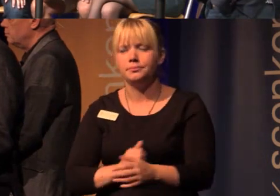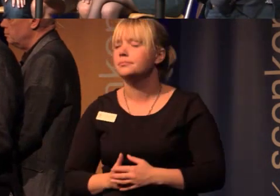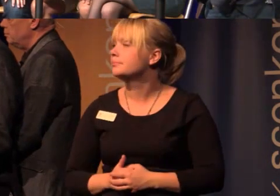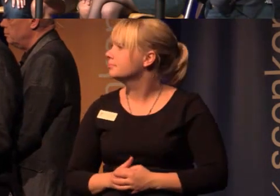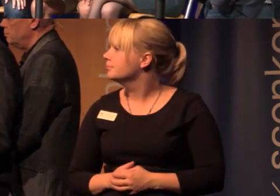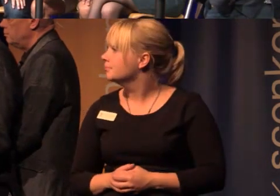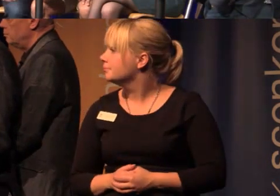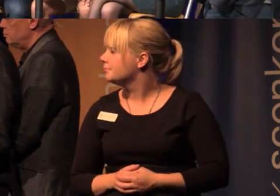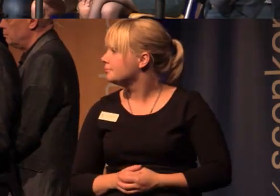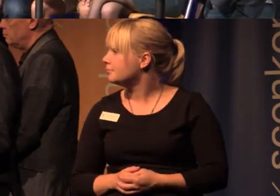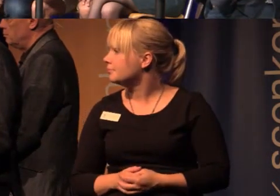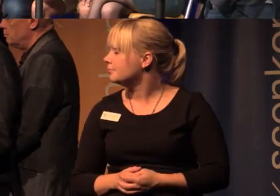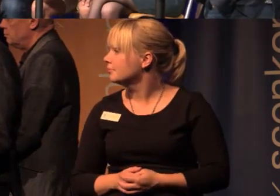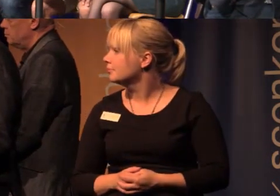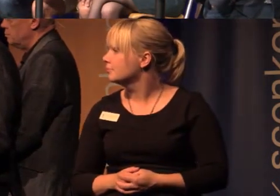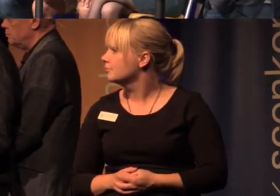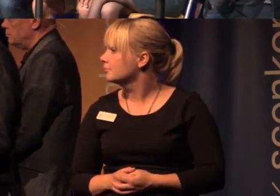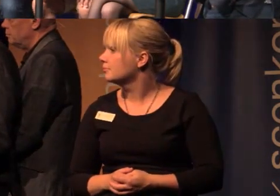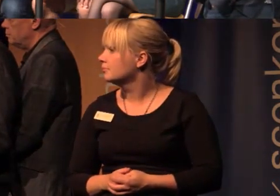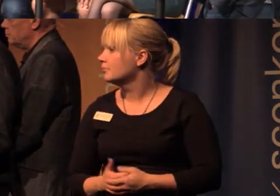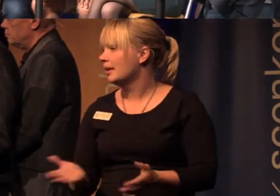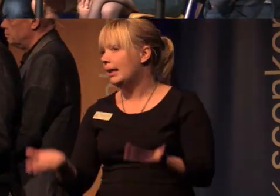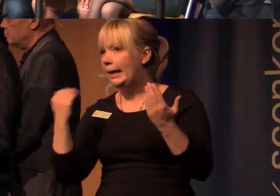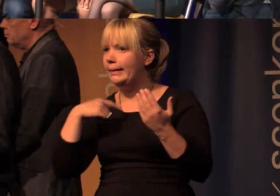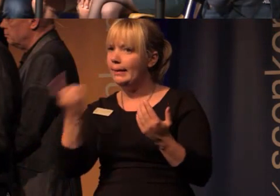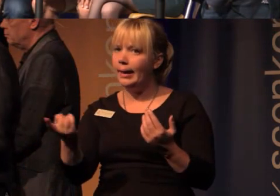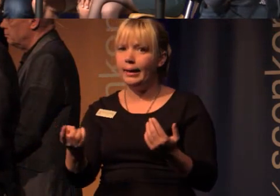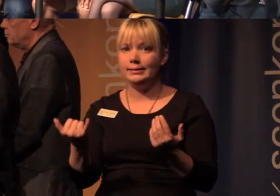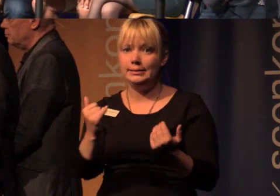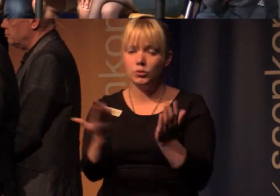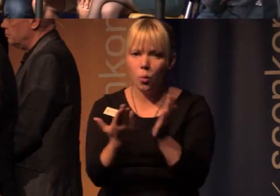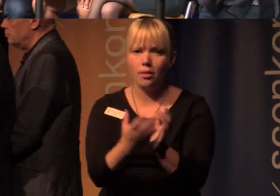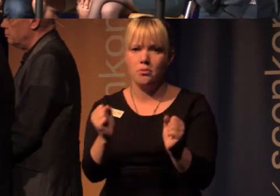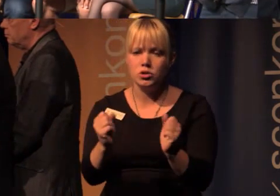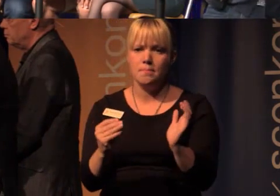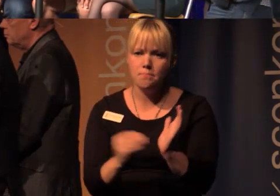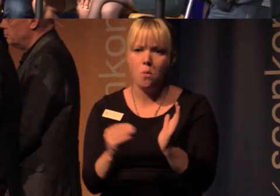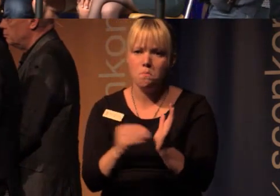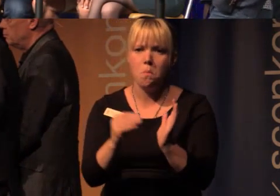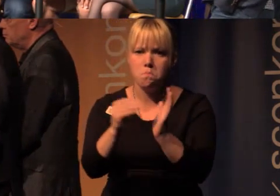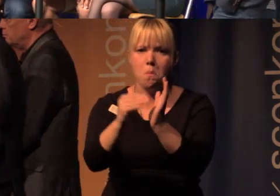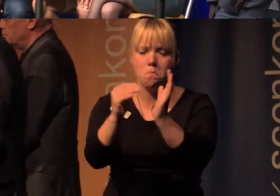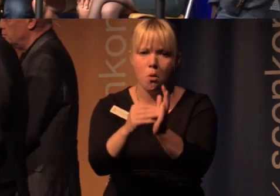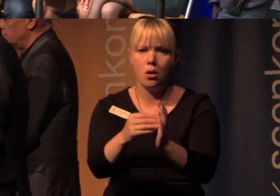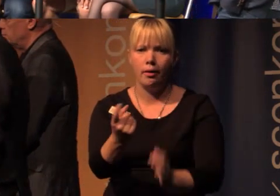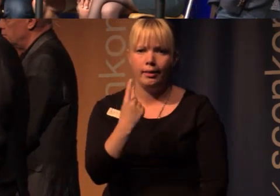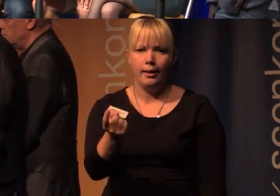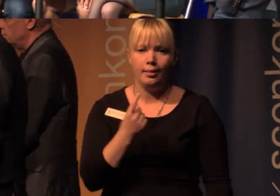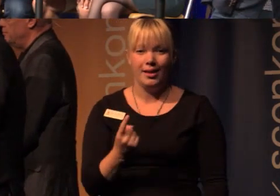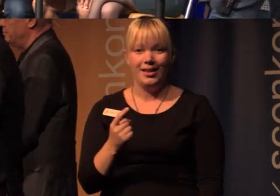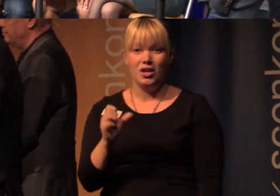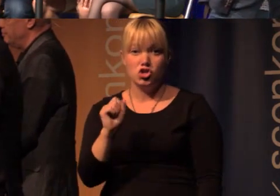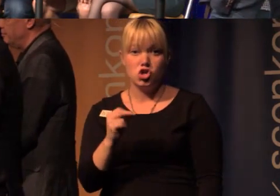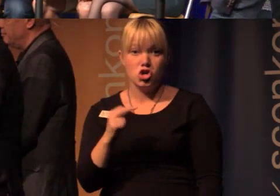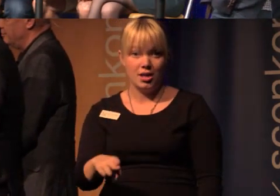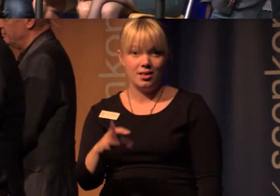Ja, och det är lätt att liksom säga att man ska ha mer och mer saker i skolan. Igår fick vi också höra från Göran Hägglund att vi skulle ha idrott